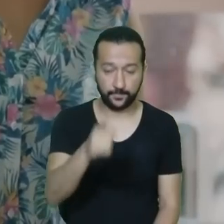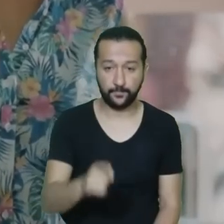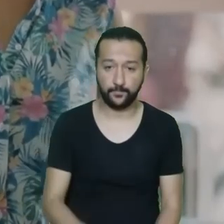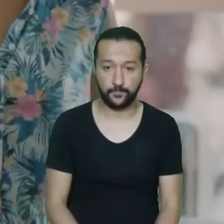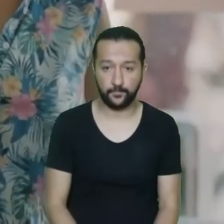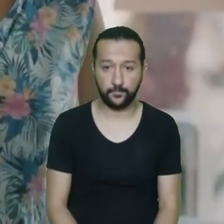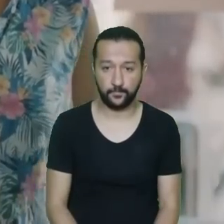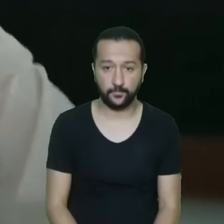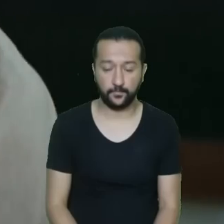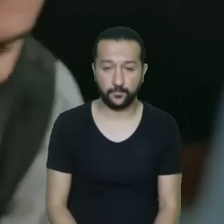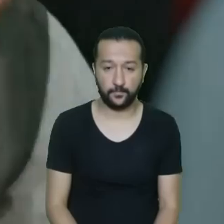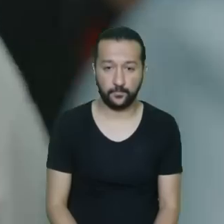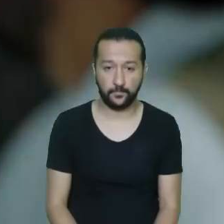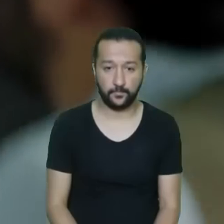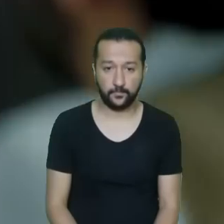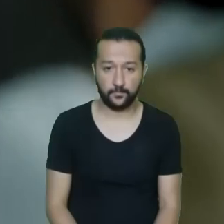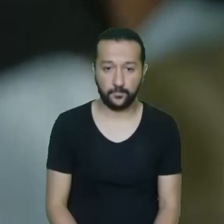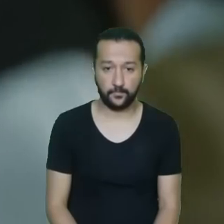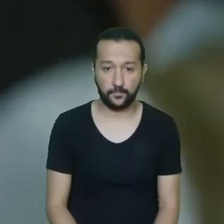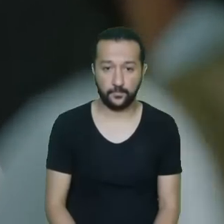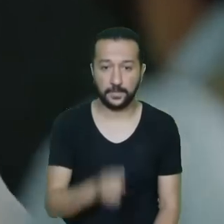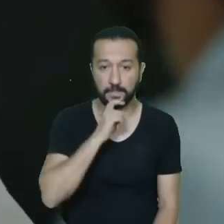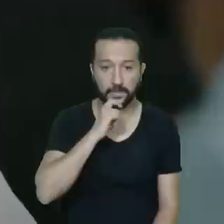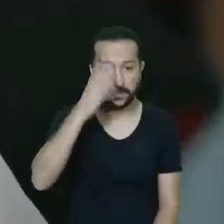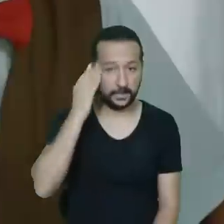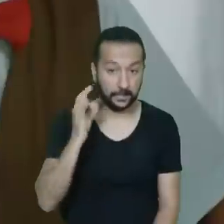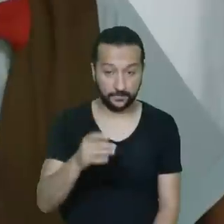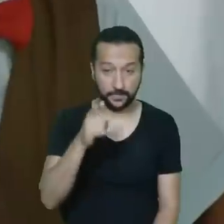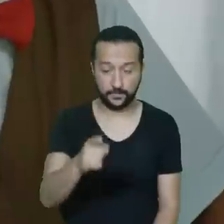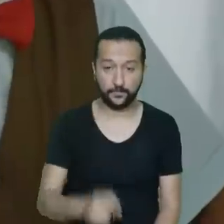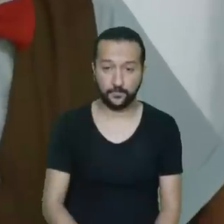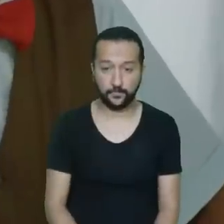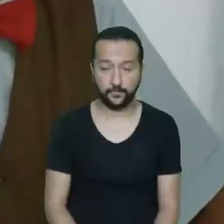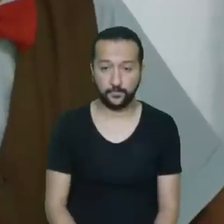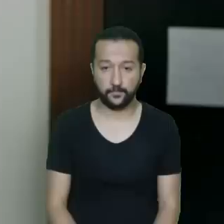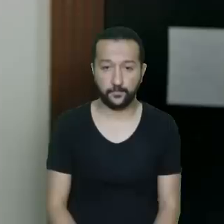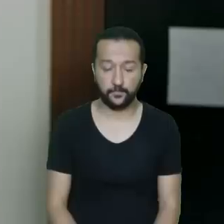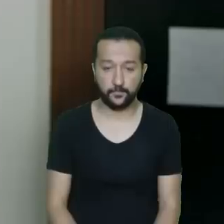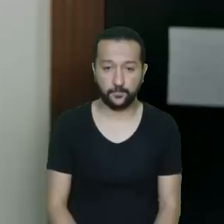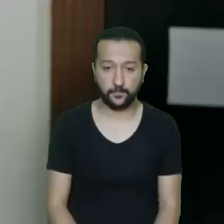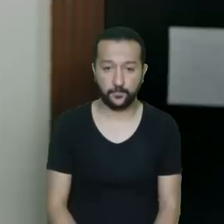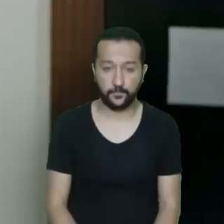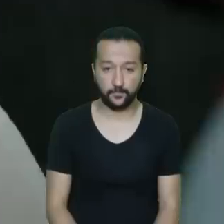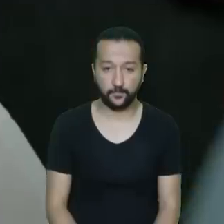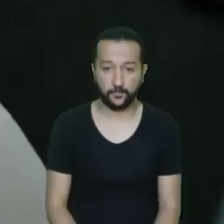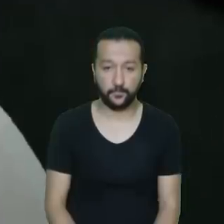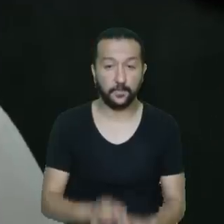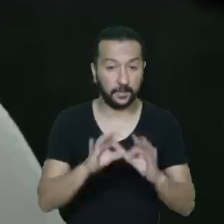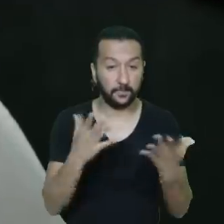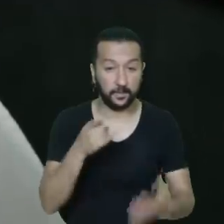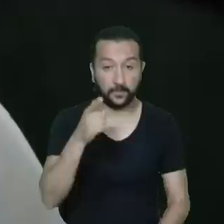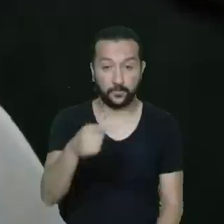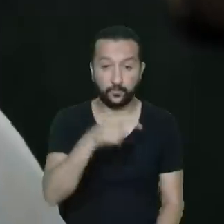Sibel'de yelkenler fora. Süleyman ayaklandı. Yanlış anladın deme. Eli belinde hesap soruyor.